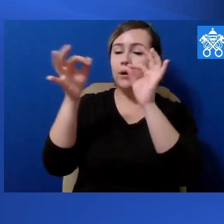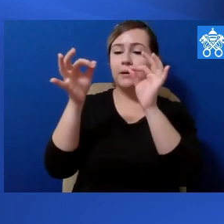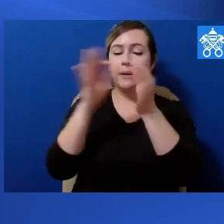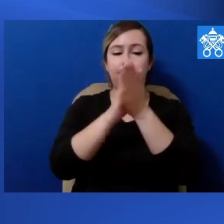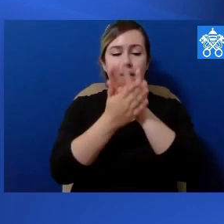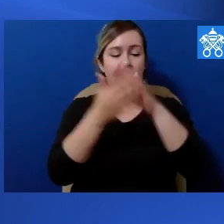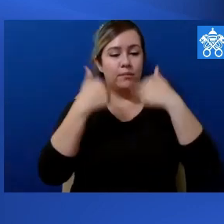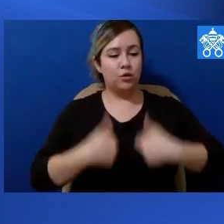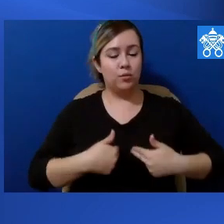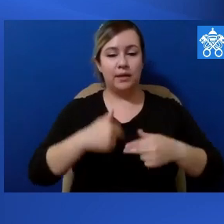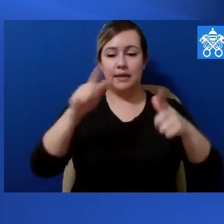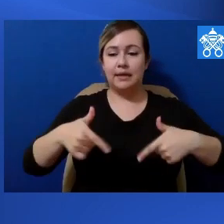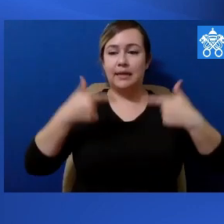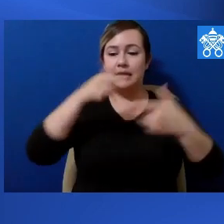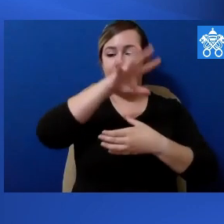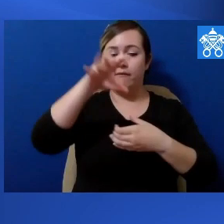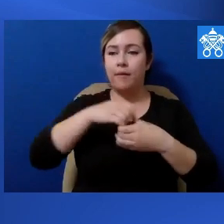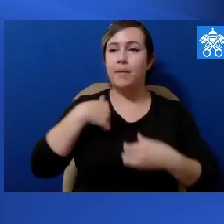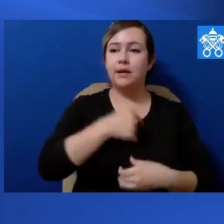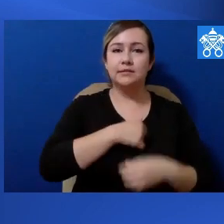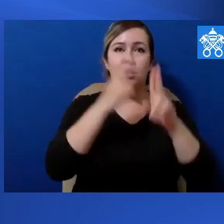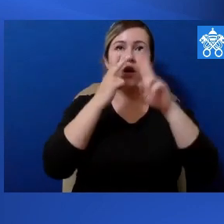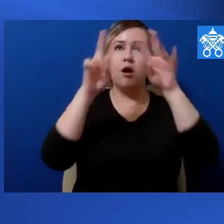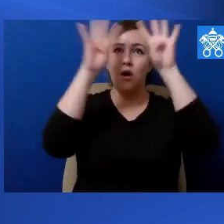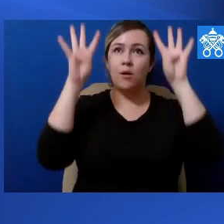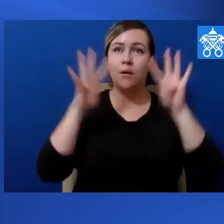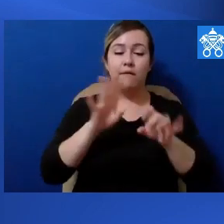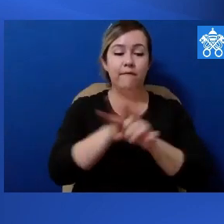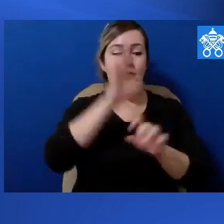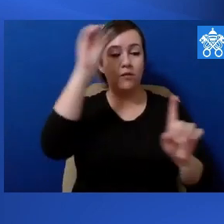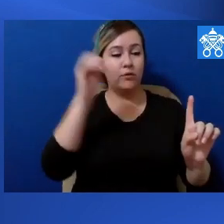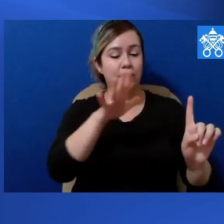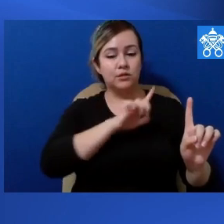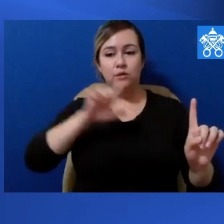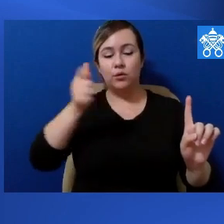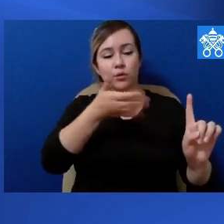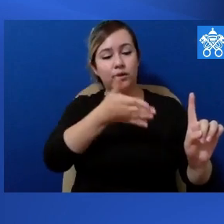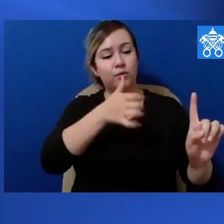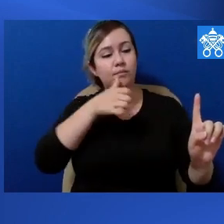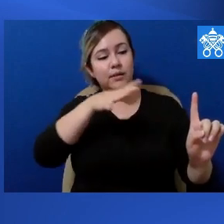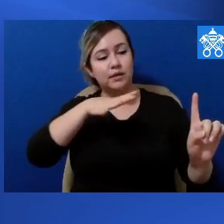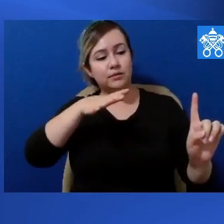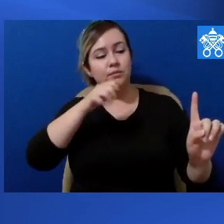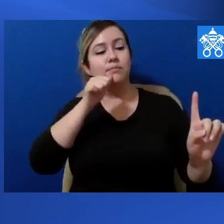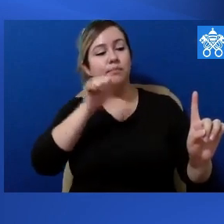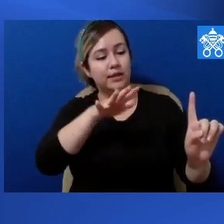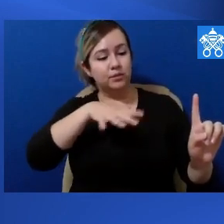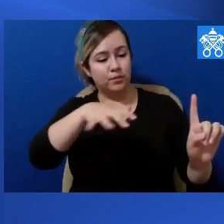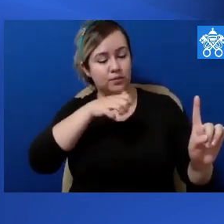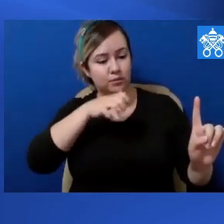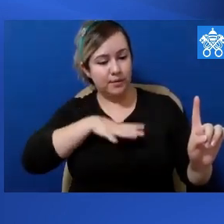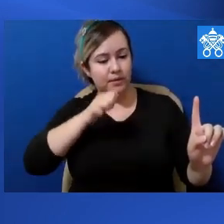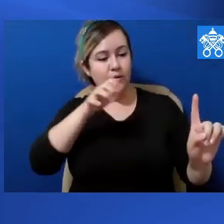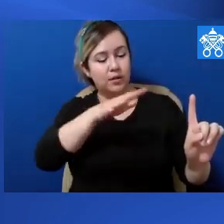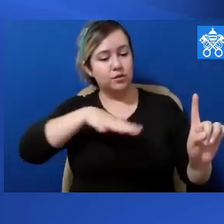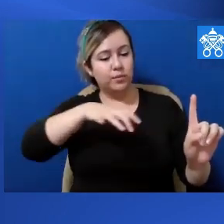grazia plena, dominus tecum, benedicta tui mulieribus, et benedicto fruttus ventris tui Iesus. Sancta Maria, Mater Dei, ora